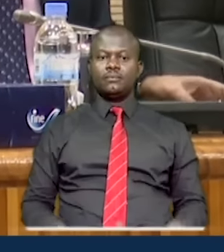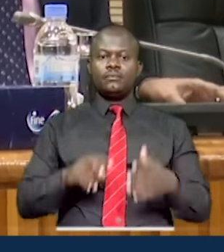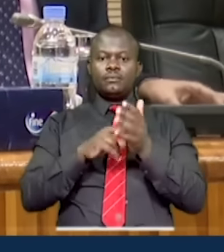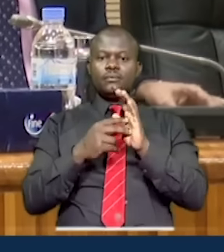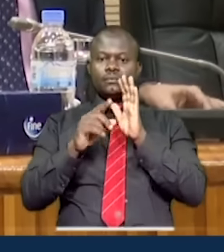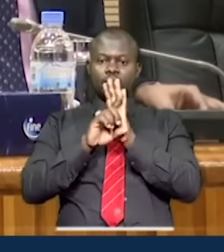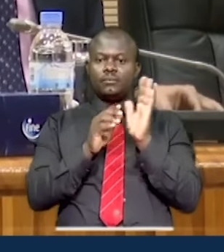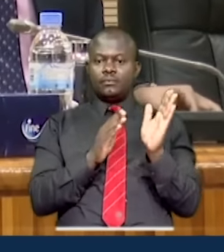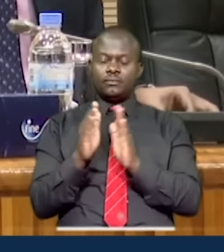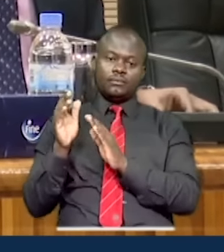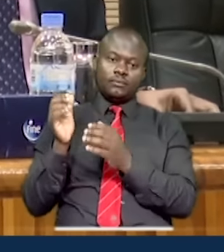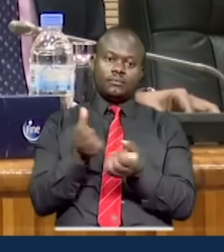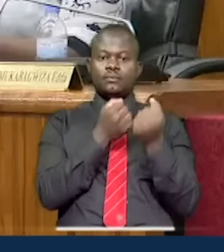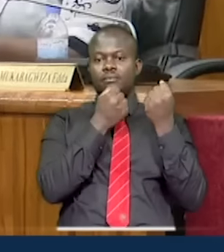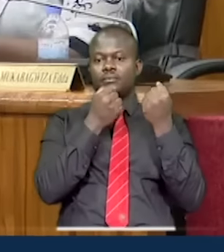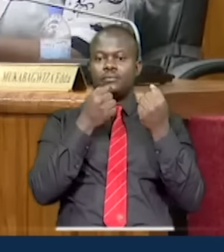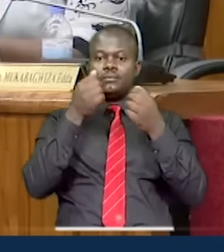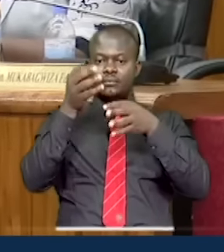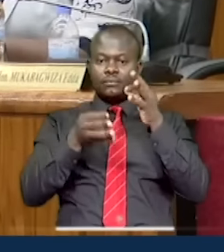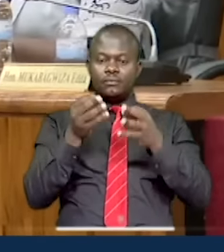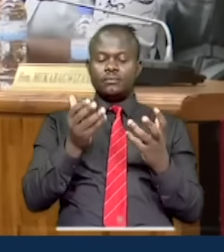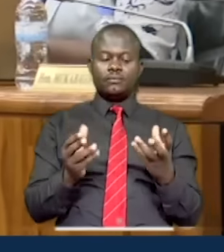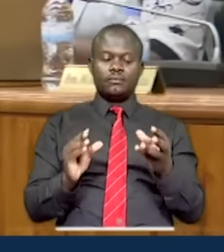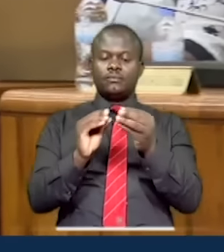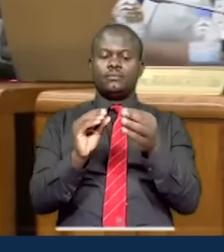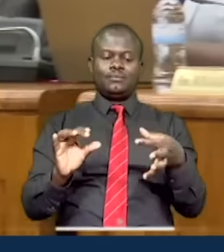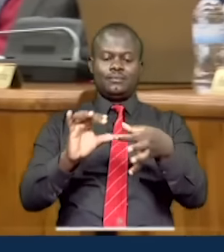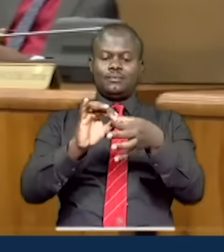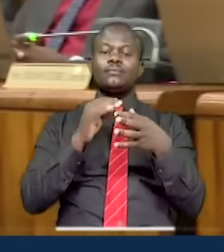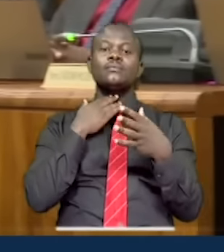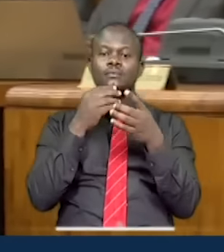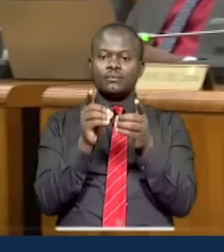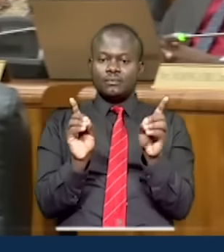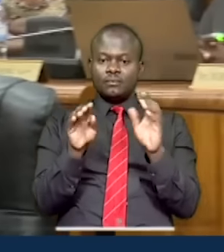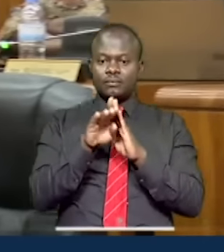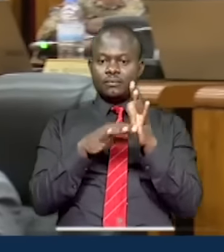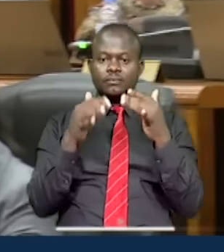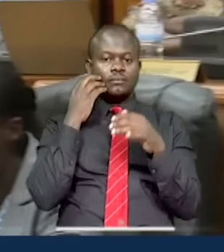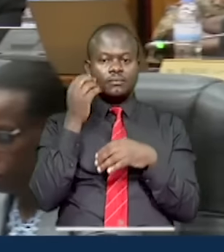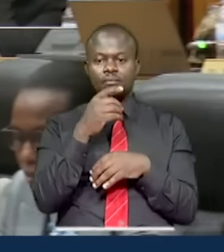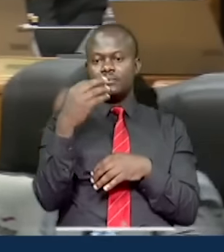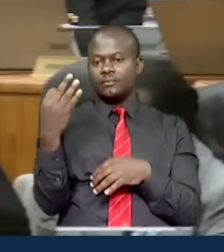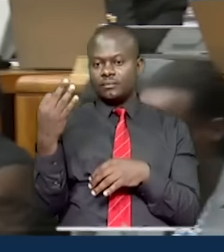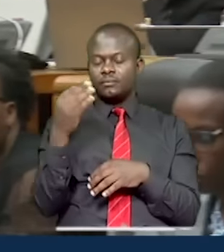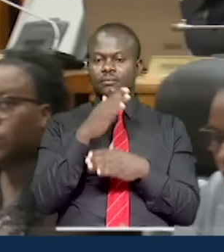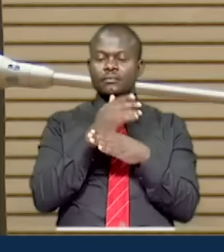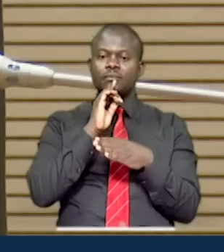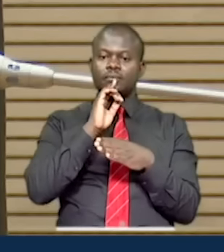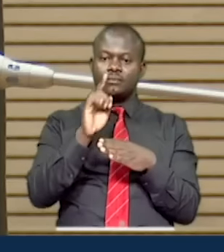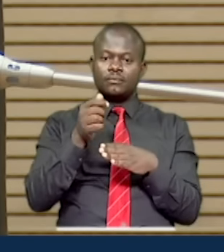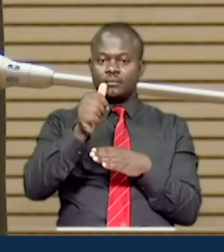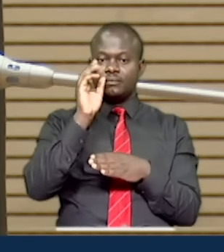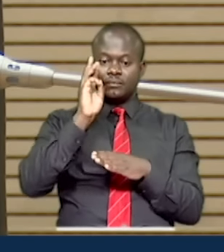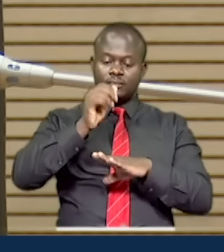w'itegeko uteganya kwambura inkiko ububasha bwo kunga abashaka ubutane gahunda yamaraga amezi 3. Iteka rya minisitiri niryo